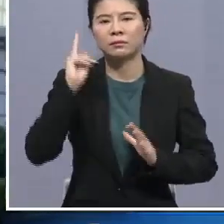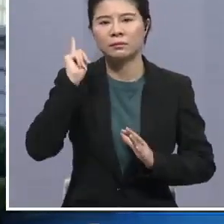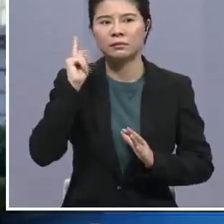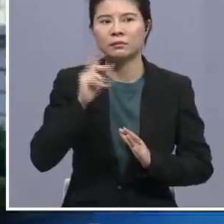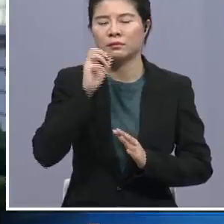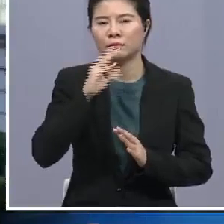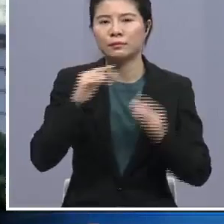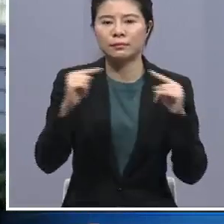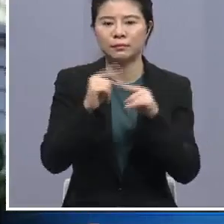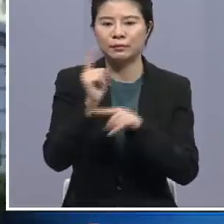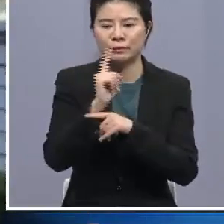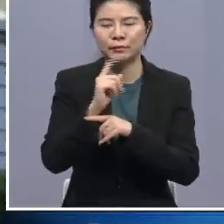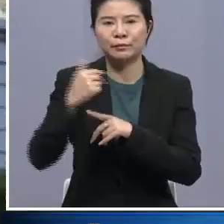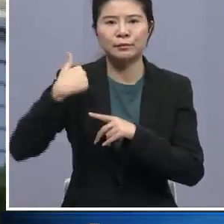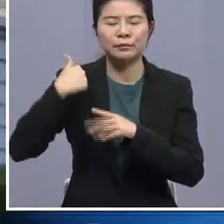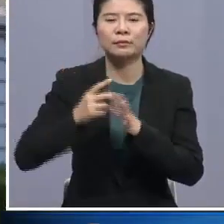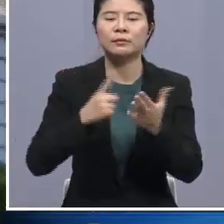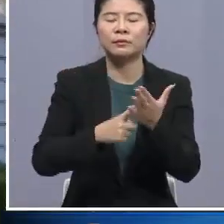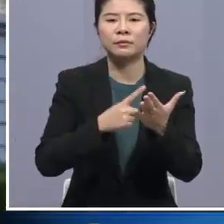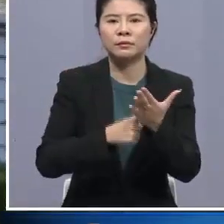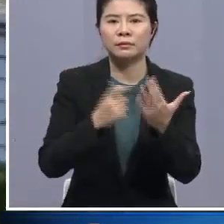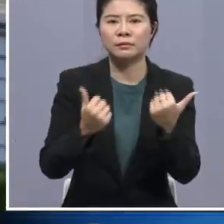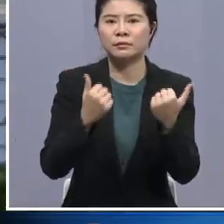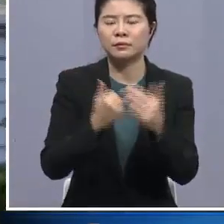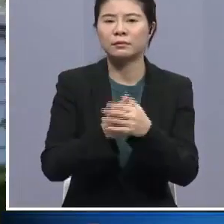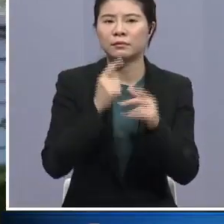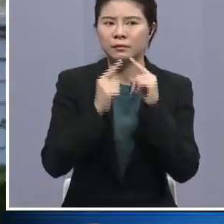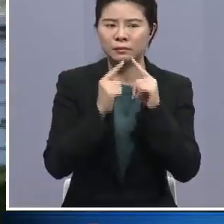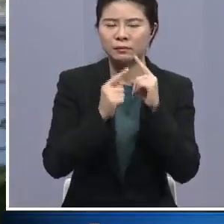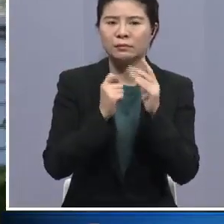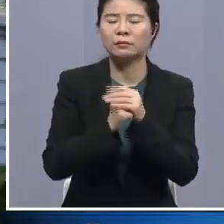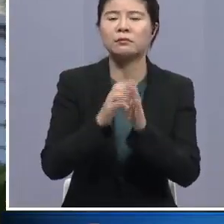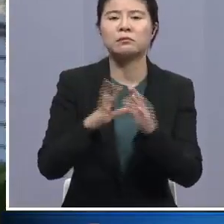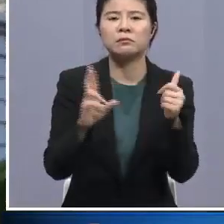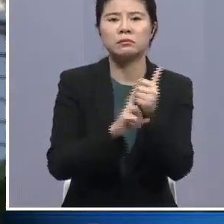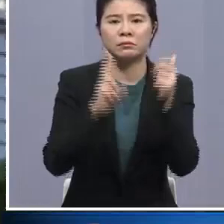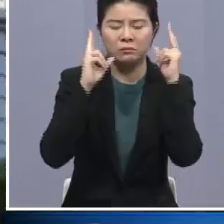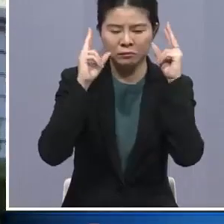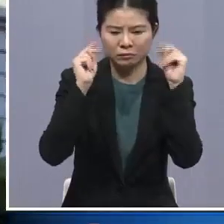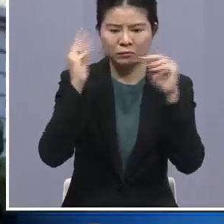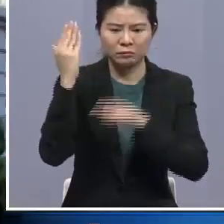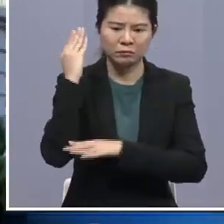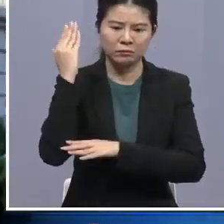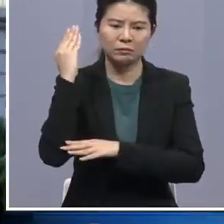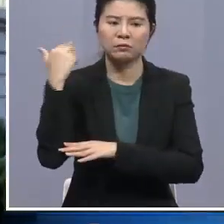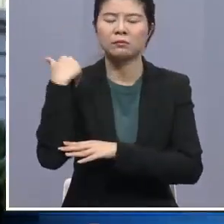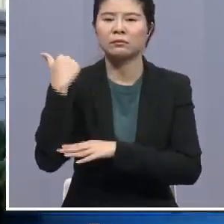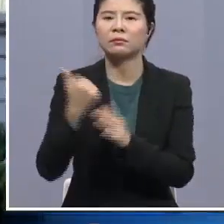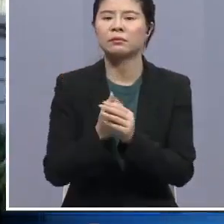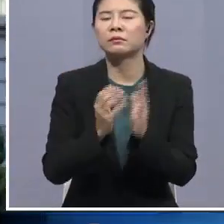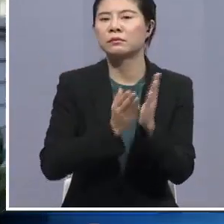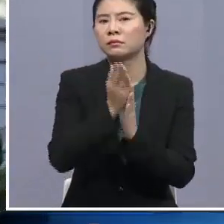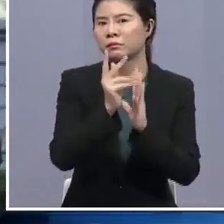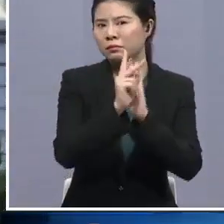กก็ถามเหมือนกันว่าเอ๊ะมันจะมีการปรึกษาเรื่องนี้กับคุณวิษณุเครืองามอดีตรองนายกรัฐมนตรีหรือเปล่าเกี่ยวข้องกับการที่ไปโ